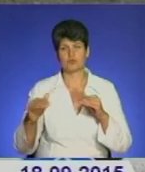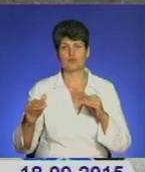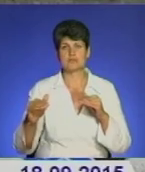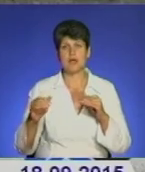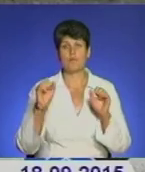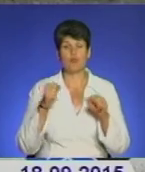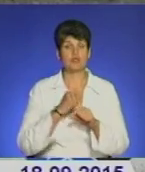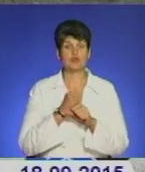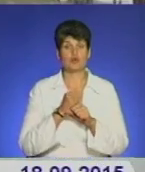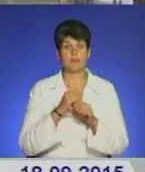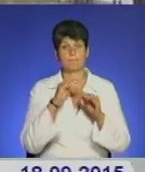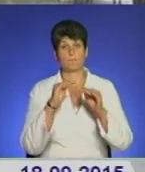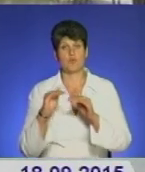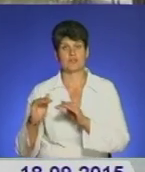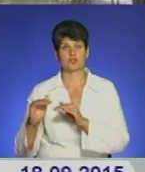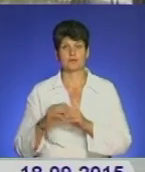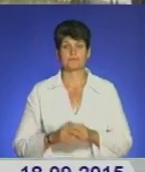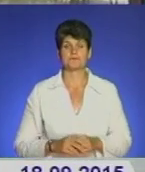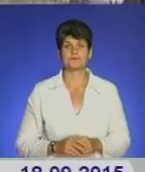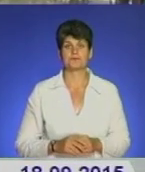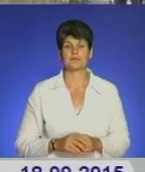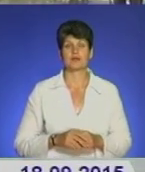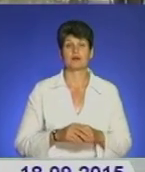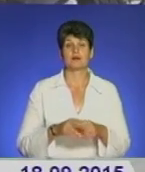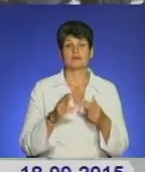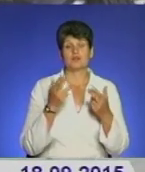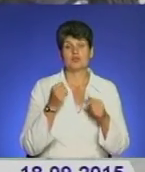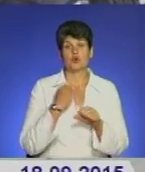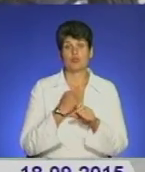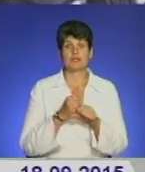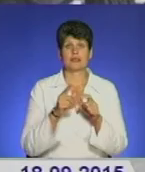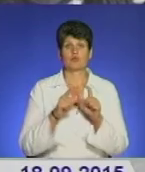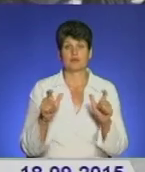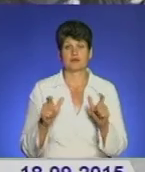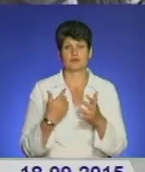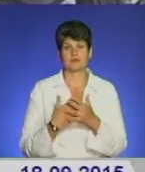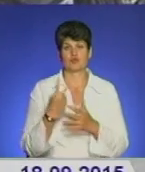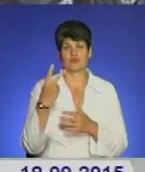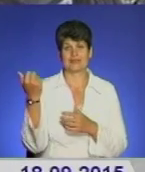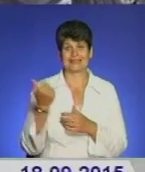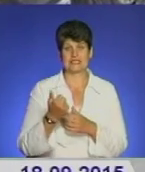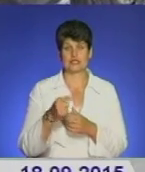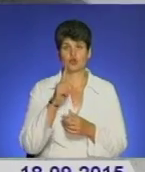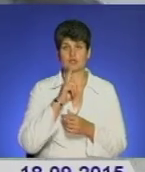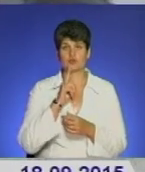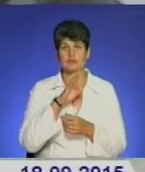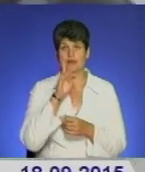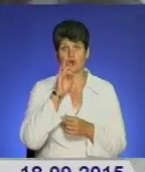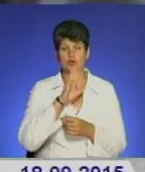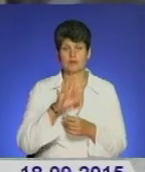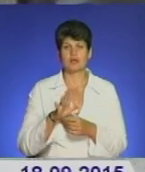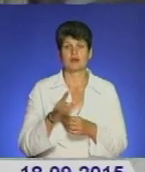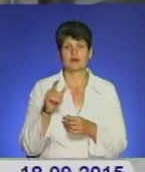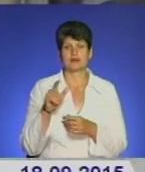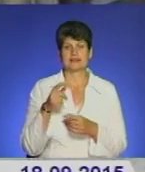можуть бути не зроблені пониження. Зазвичай робота над таким об'єктом триває понад два тижні. До тимчасових незручностей